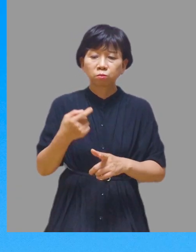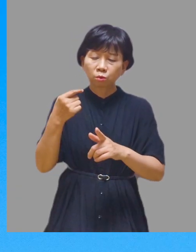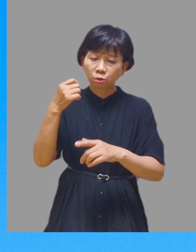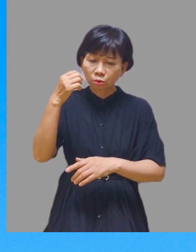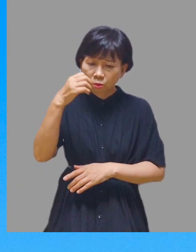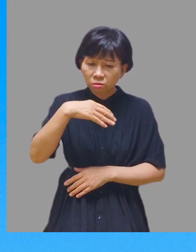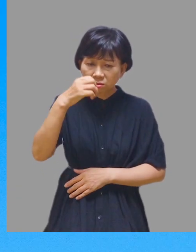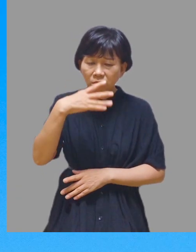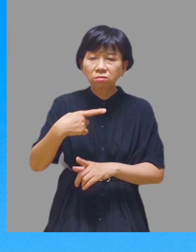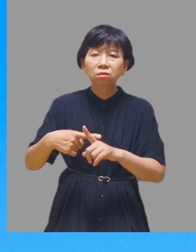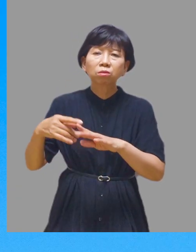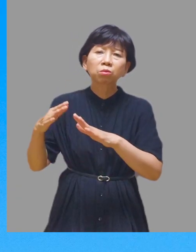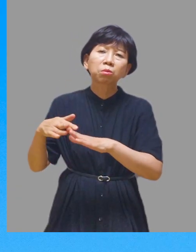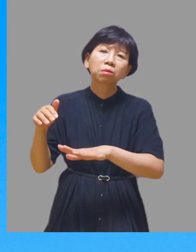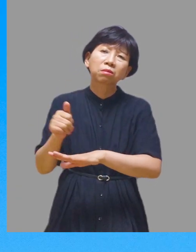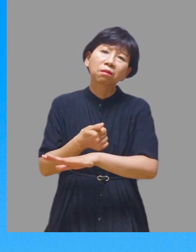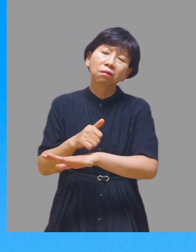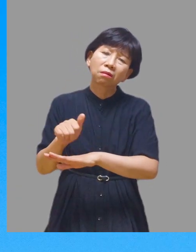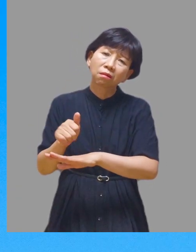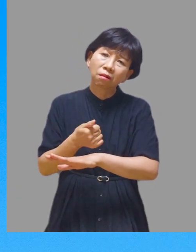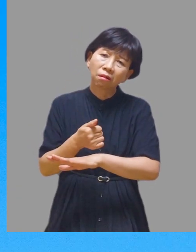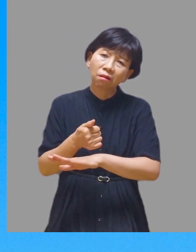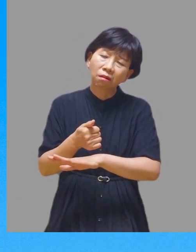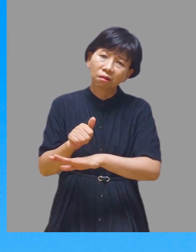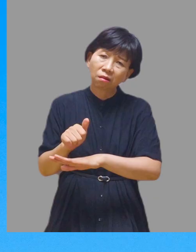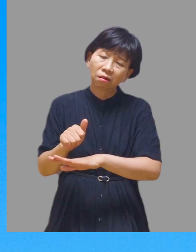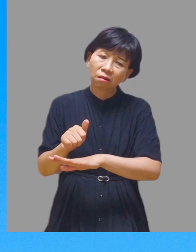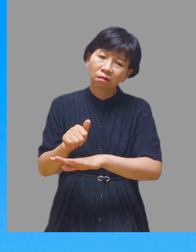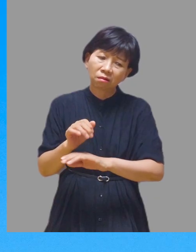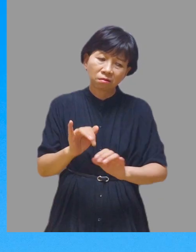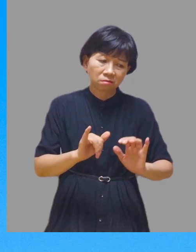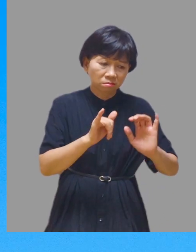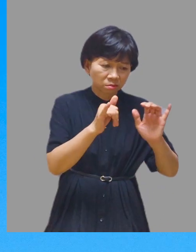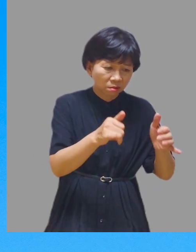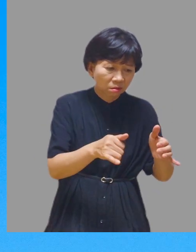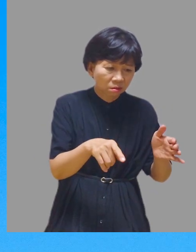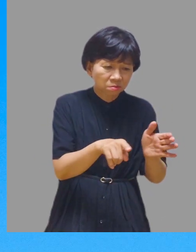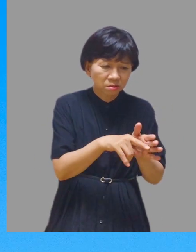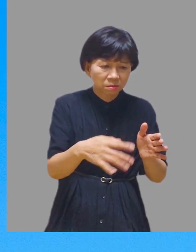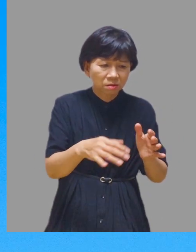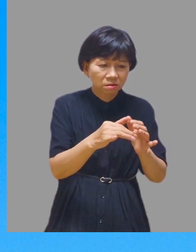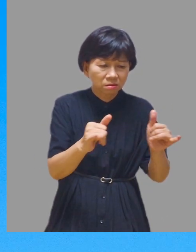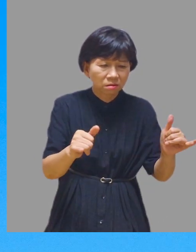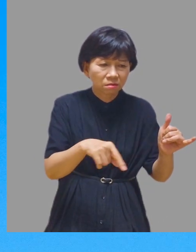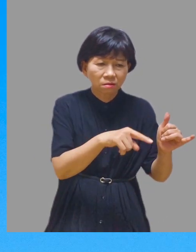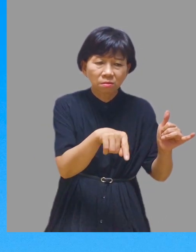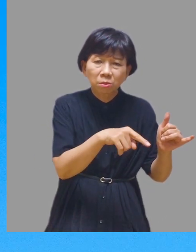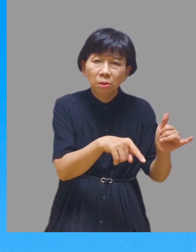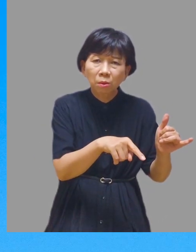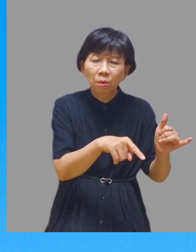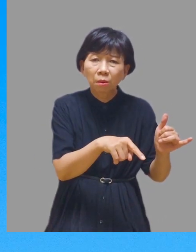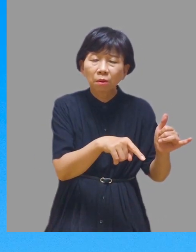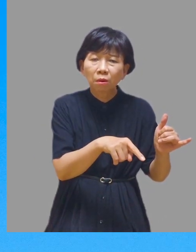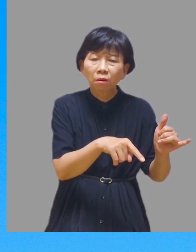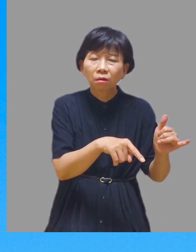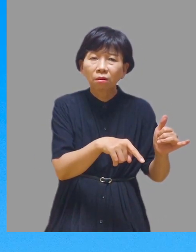다니는 가정이나 교회를 안 다니는 가정이나 사랑이 없어지고 예배가 그 가정에서 사라진